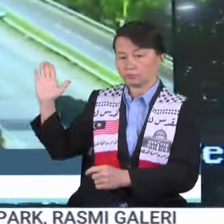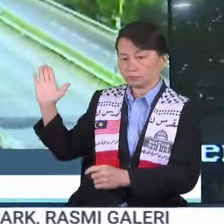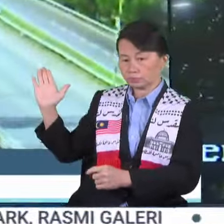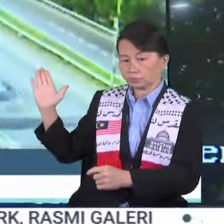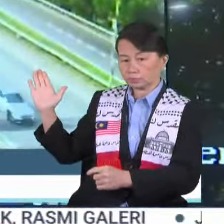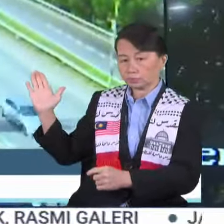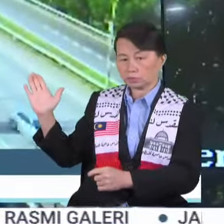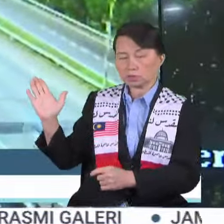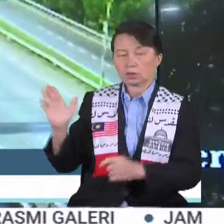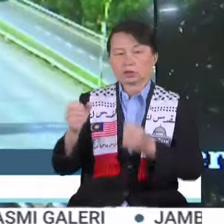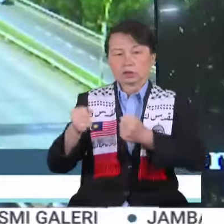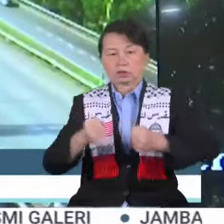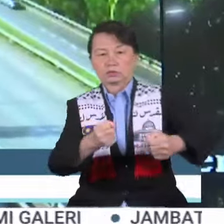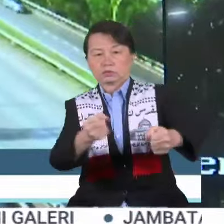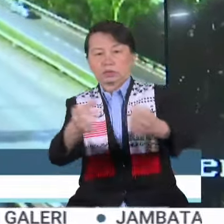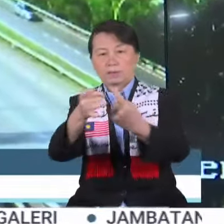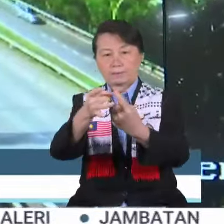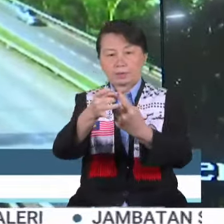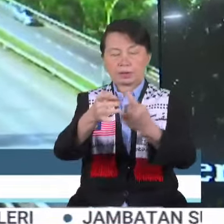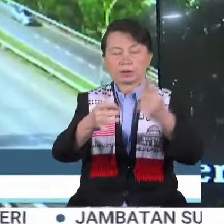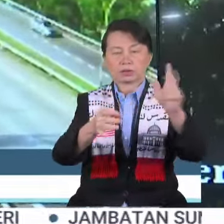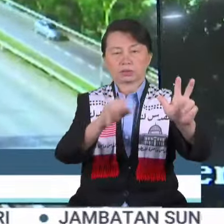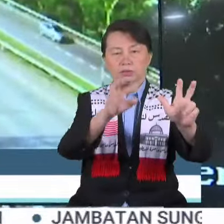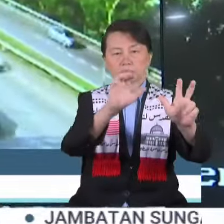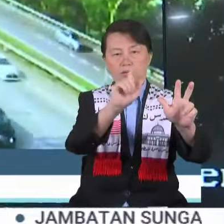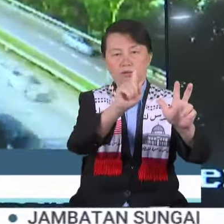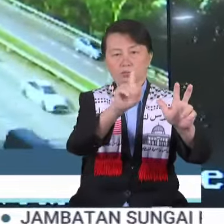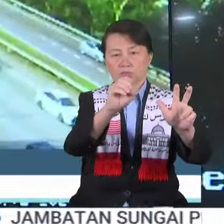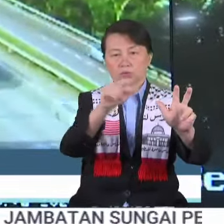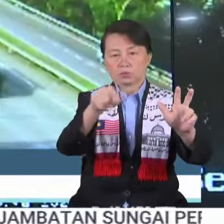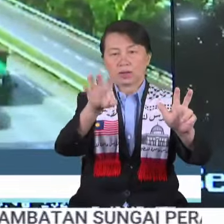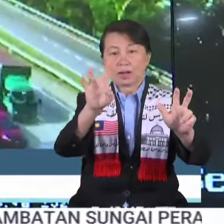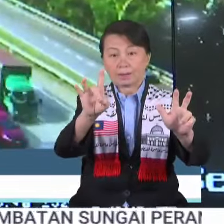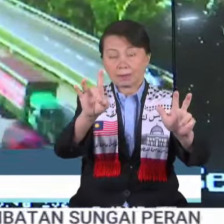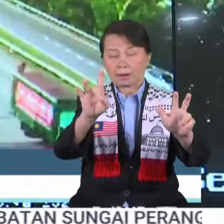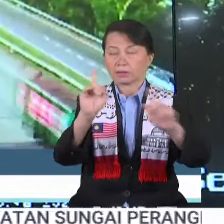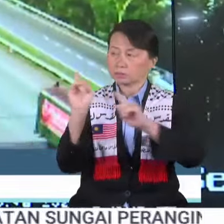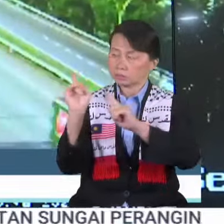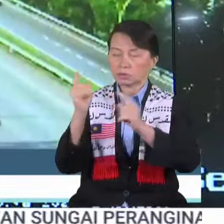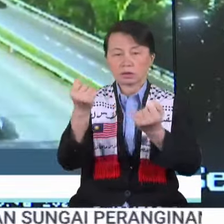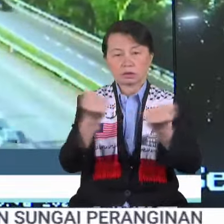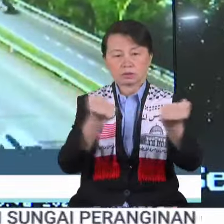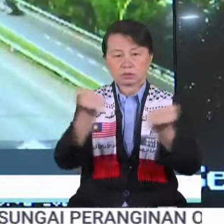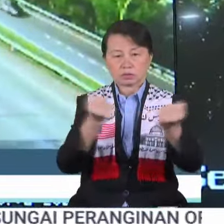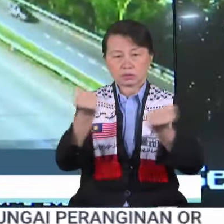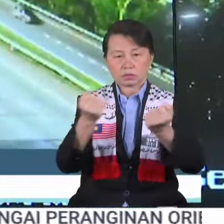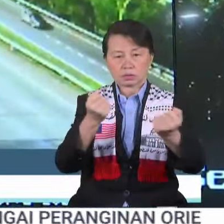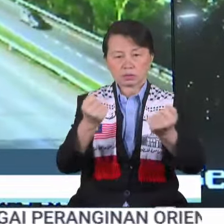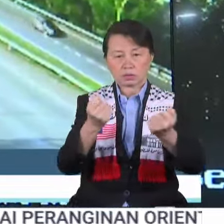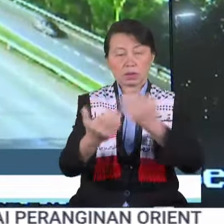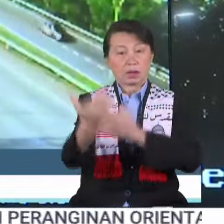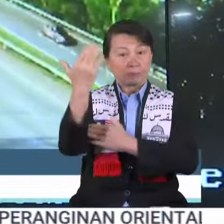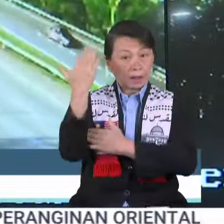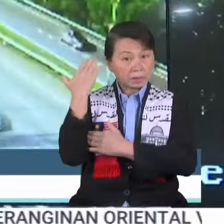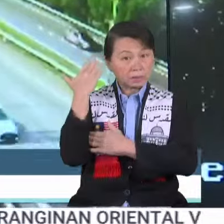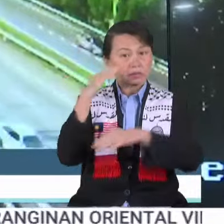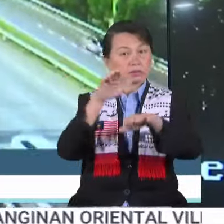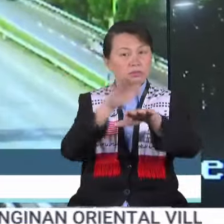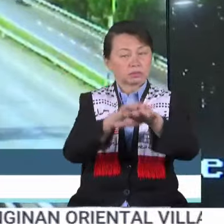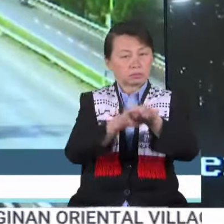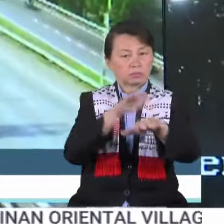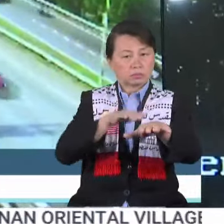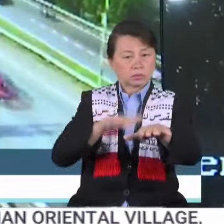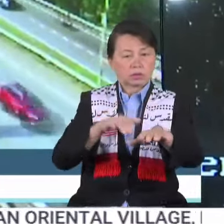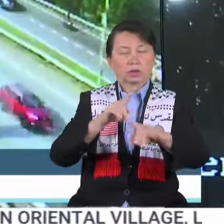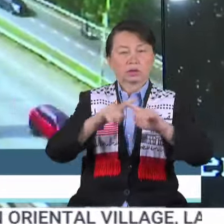Raya Plus di Sungai Besi kilometer 310.8, kita dapati kenderaan tadi sebenarnya agak padat, tapi